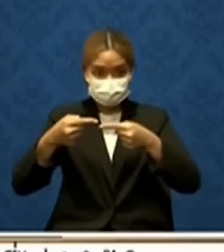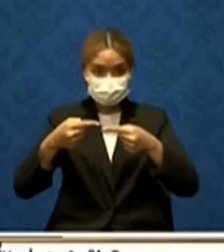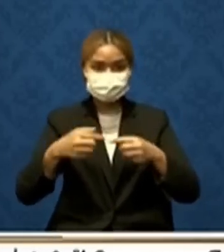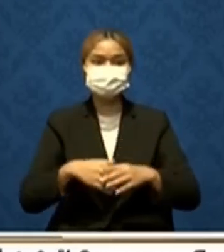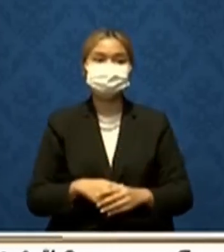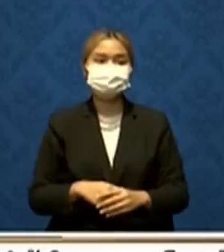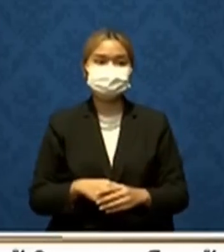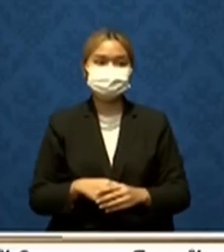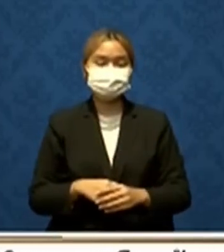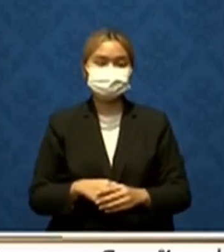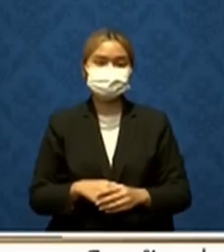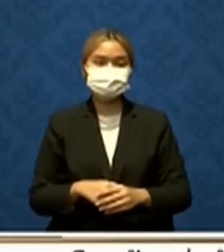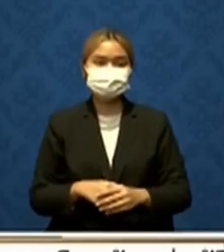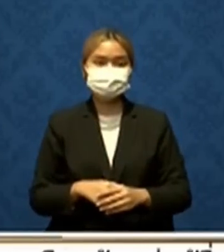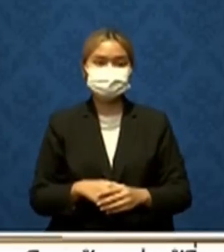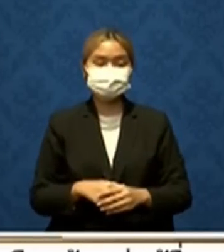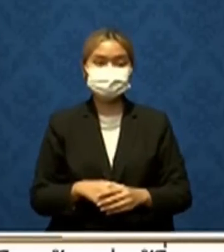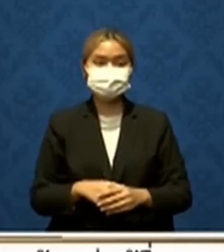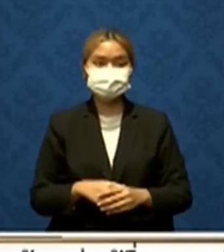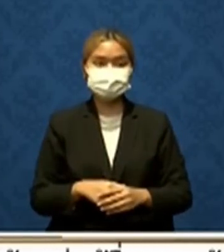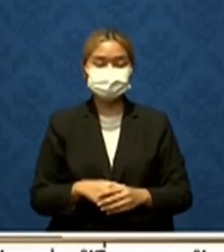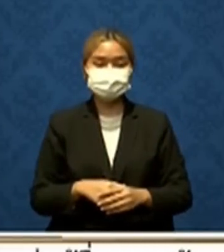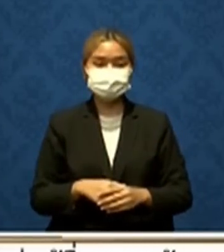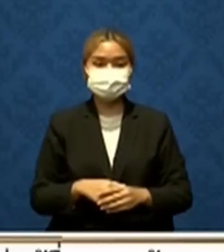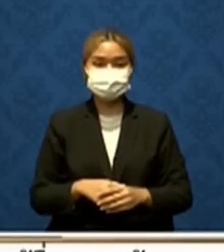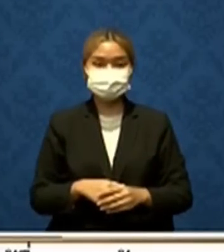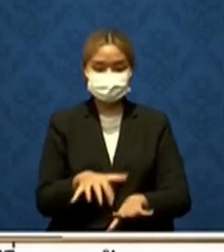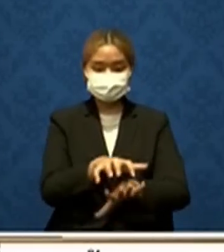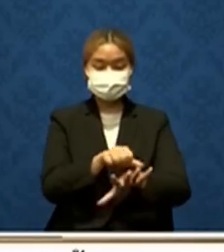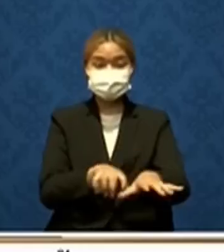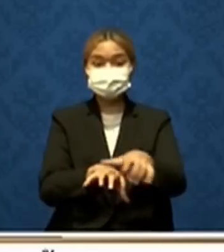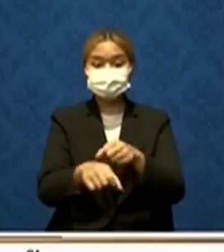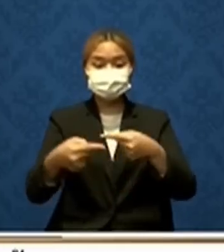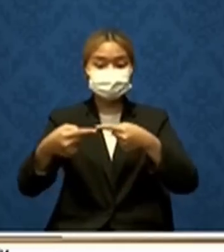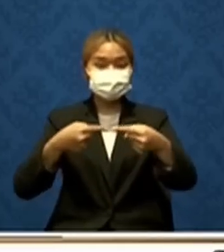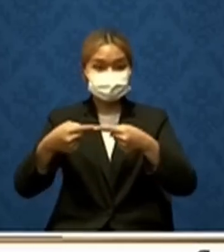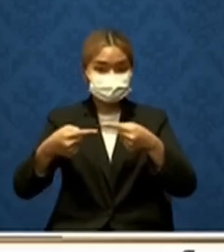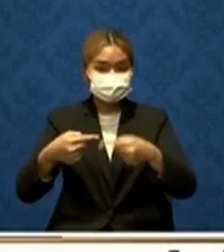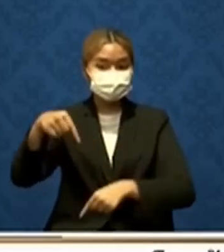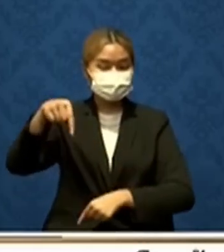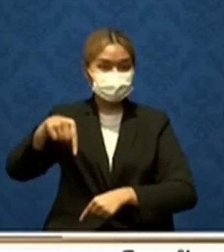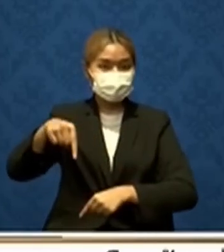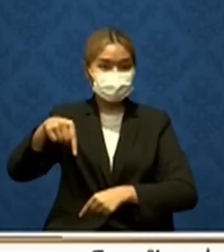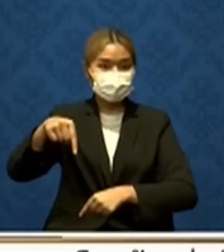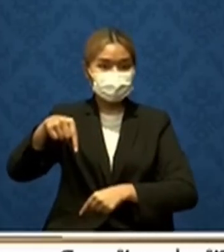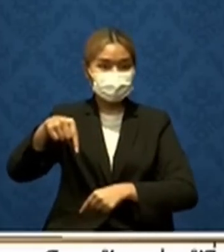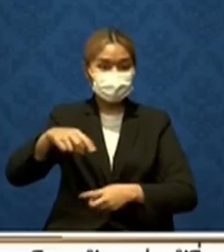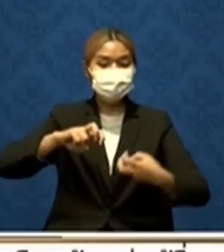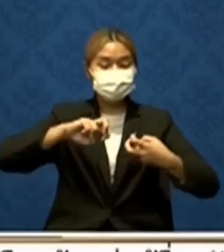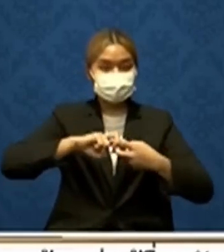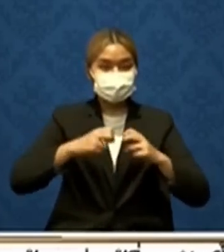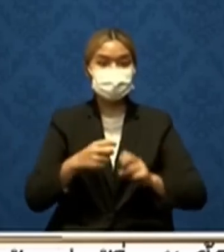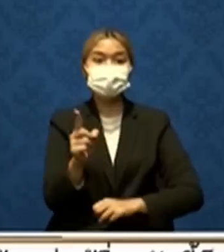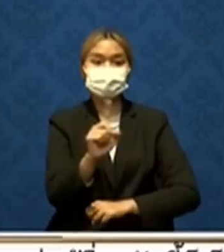อ่ะจากกรณีทุจริตถุงมือยางที่ว่านี้เกิดขึ้นเพราะอดีตรักษาการผู้อำนวย